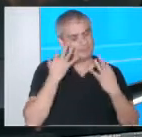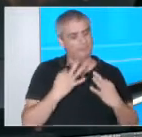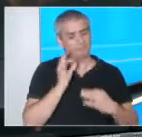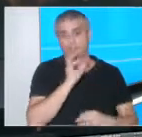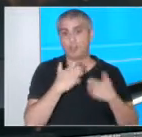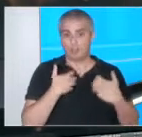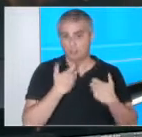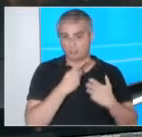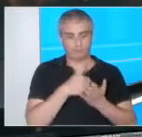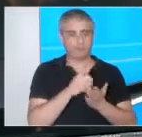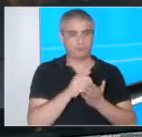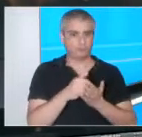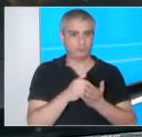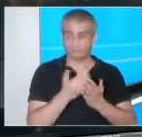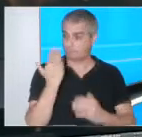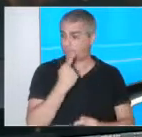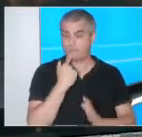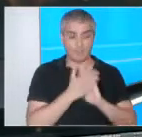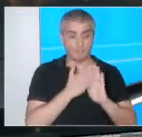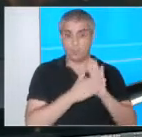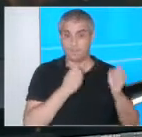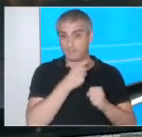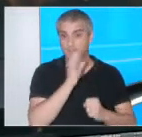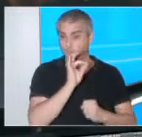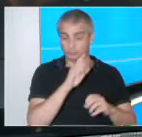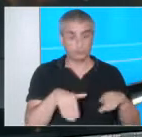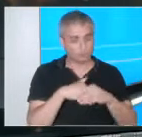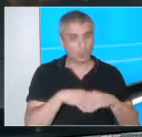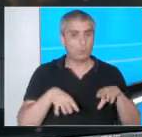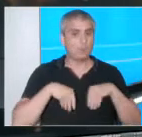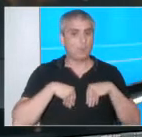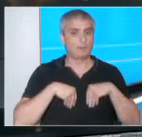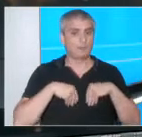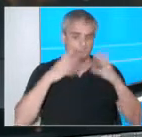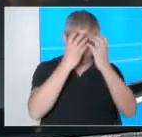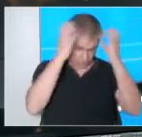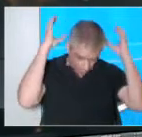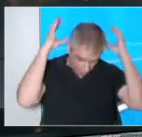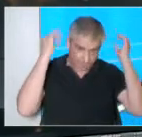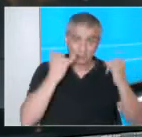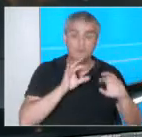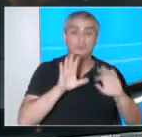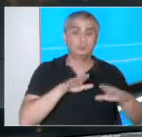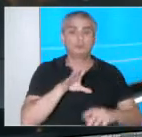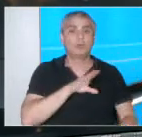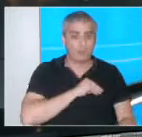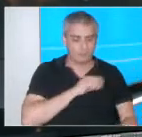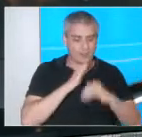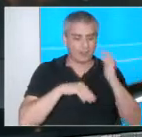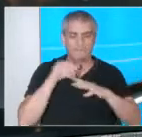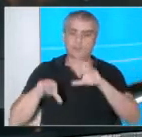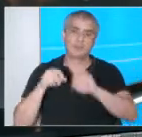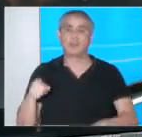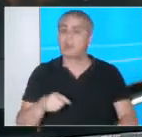של הכעס, ממשיכים הלאה. פעם הם אמרו במרץ שהם בשביל השלום יהיו מוכנים לבנות שטריימל. עכשיו בשביל הממשלה הם מוכנים לבנות